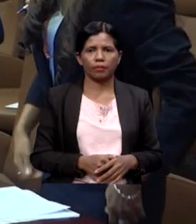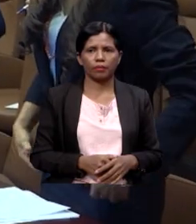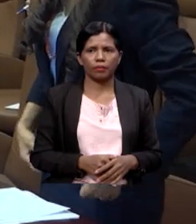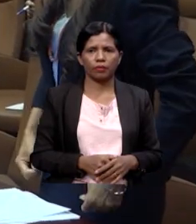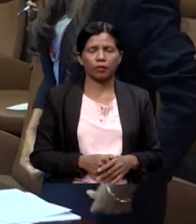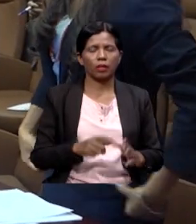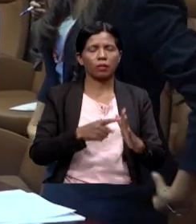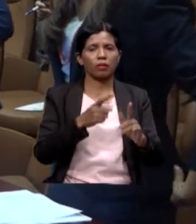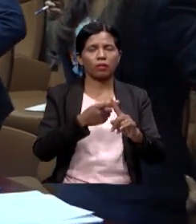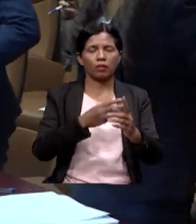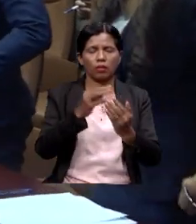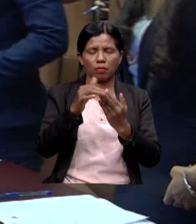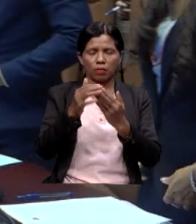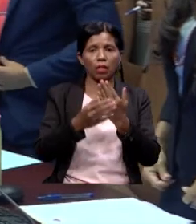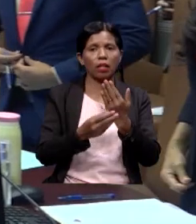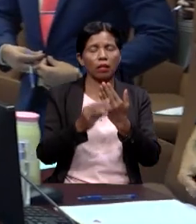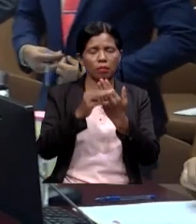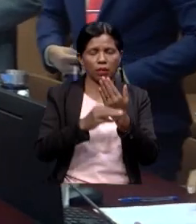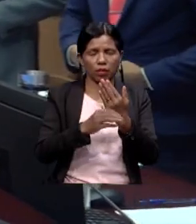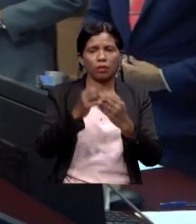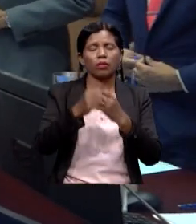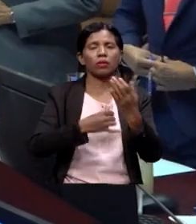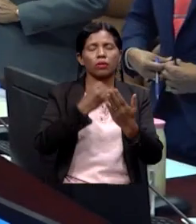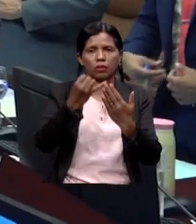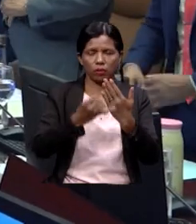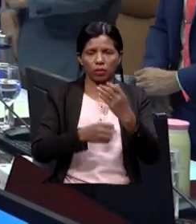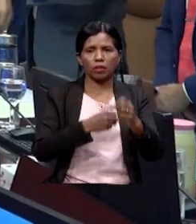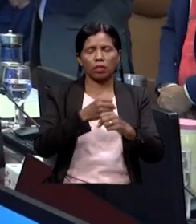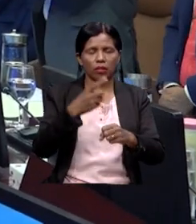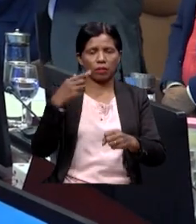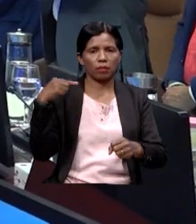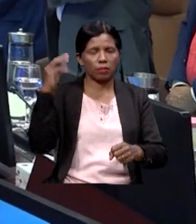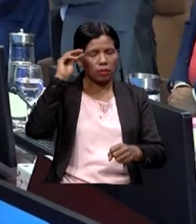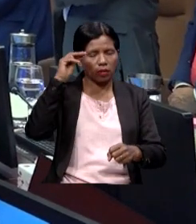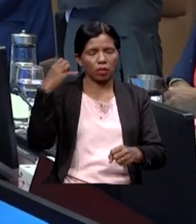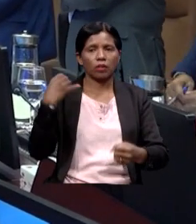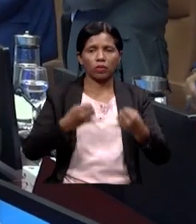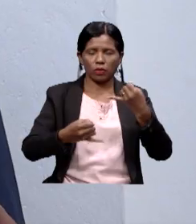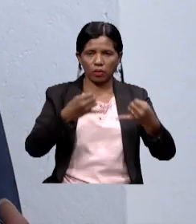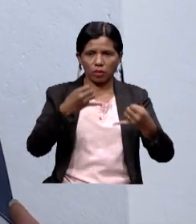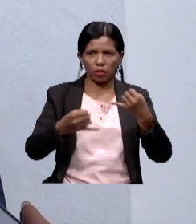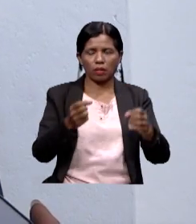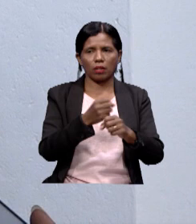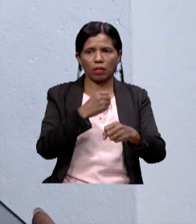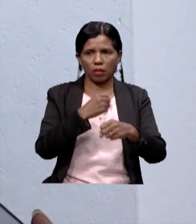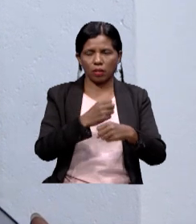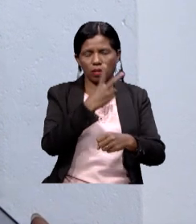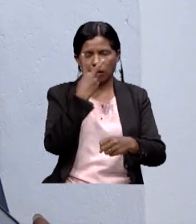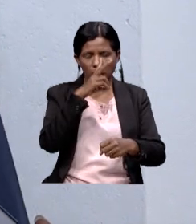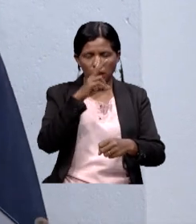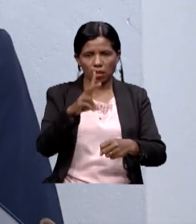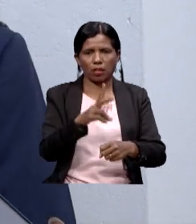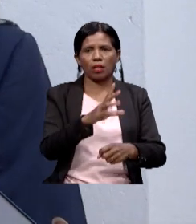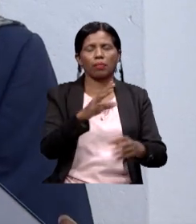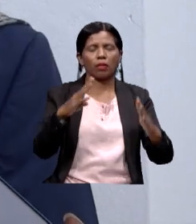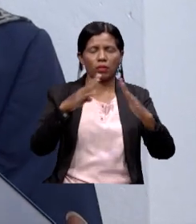Hahu husi fulan maiu no zunyu tinen kotuk, Ministerul Justiției liu si gabinete inspecțion auditoria, halu abriga saun hode identifica